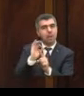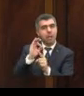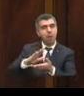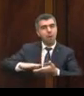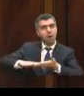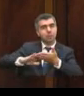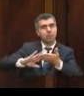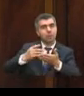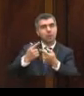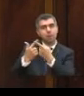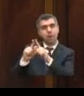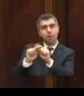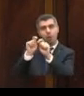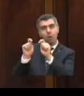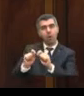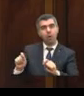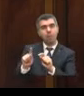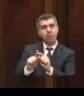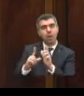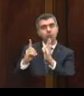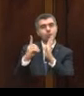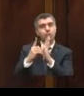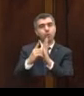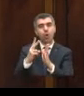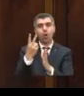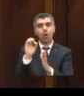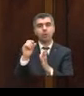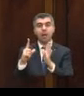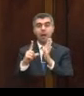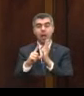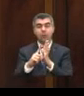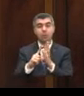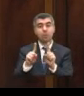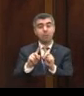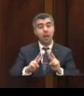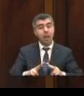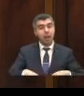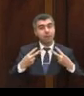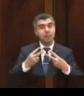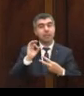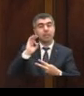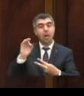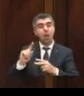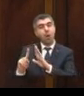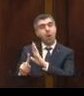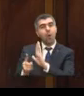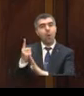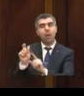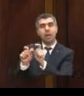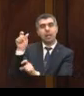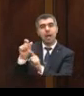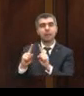والحريات، على غرار ما ورد في الفصل 20 من الدستور بأن الحق في الحياة هو أول الحقوق لكل